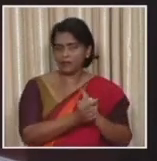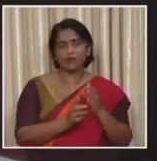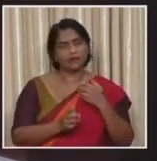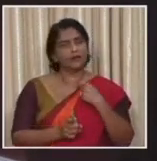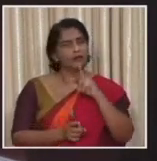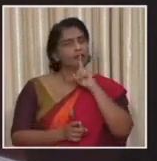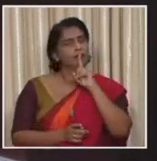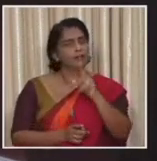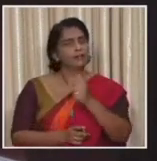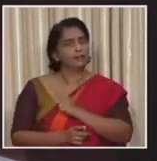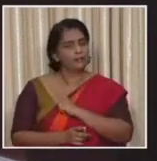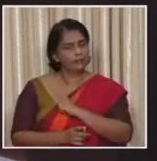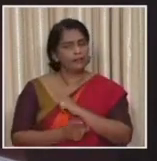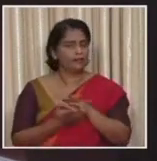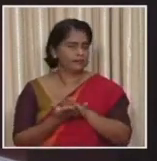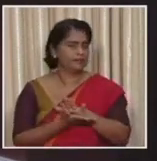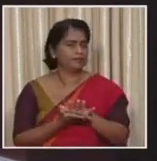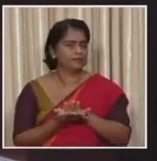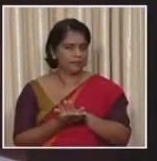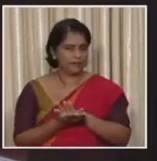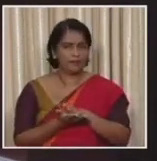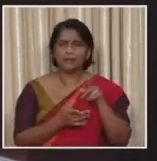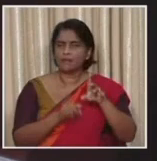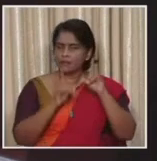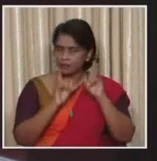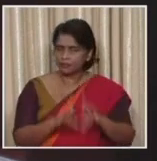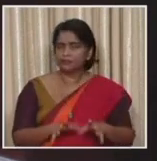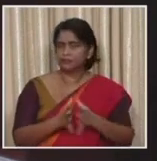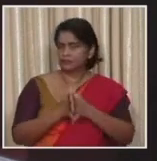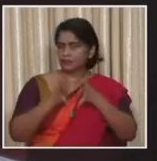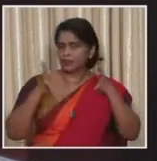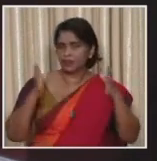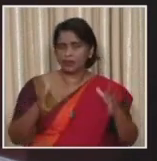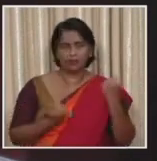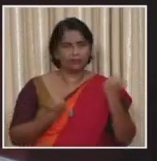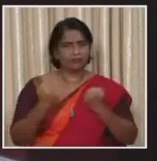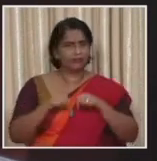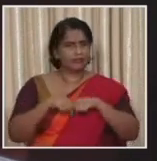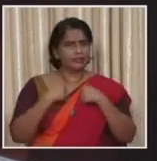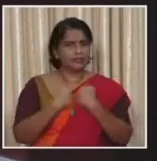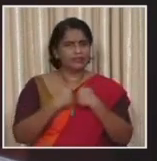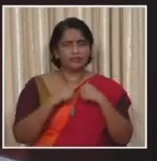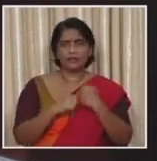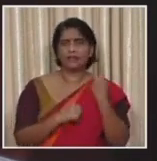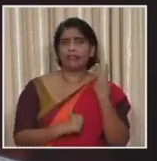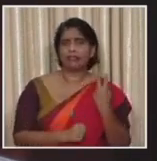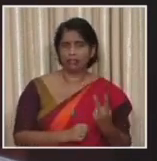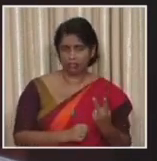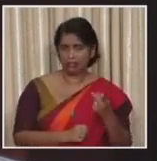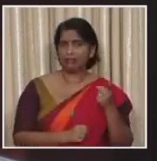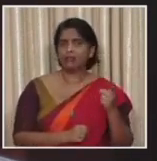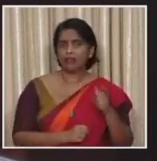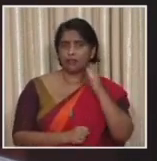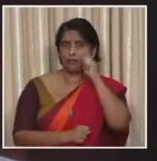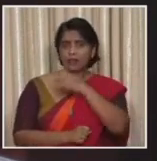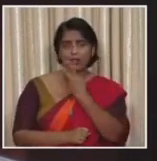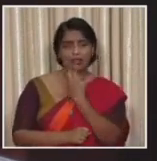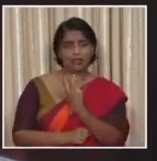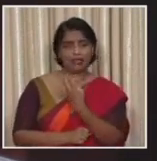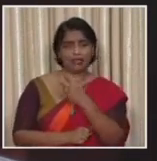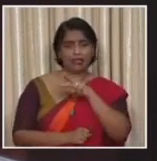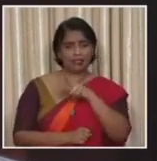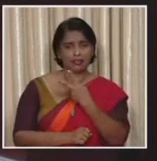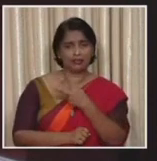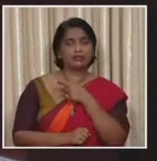මම අහන්න කැමති බොහොම පැහැදිලිව මෙහෙම මහා පරිමාණයේ කුලී රථ ආයතන දෙකකට මේ මිනිස්සු